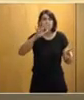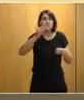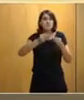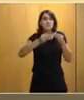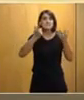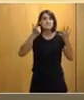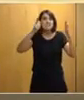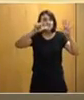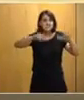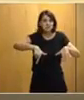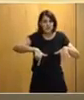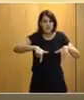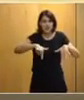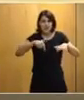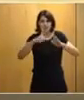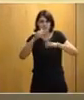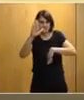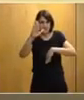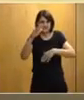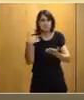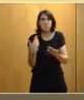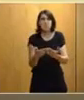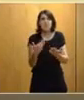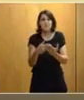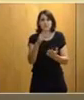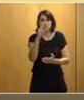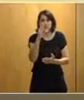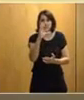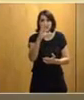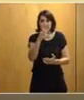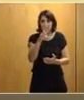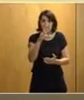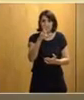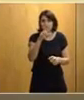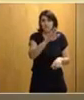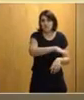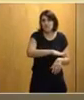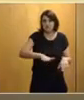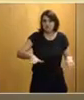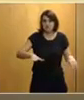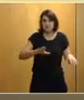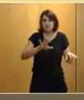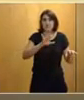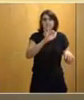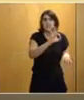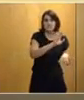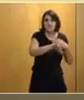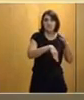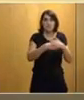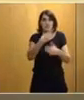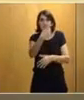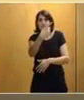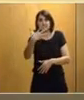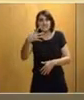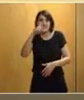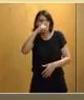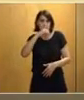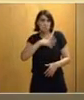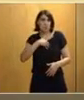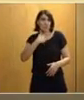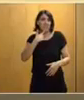.259 proves PCR en alumnes o en infants entre 0 i 15 anys, en edat pediàtrica.